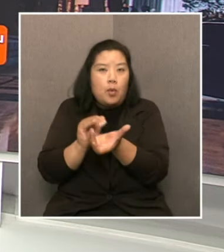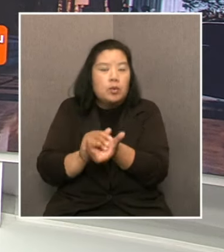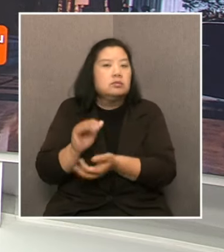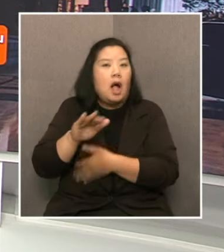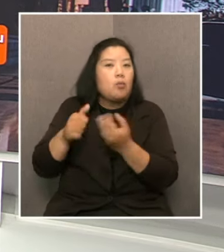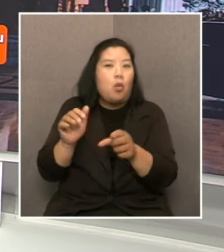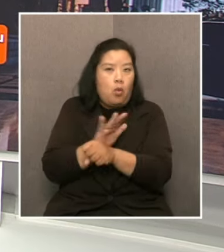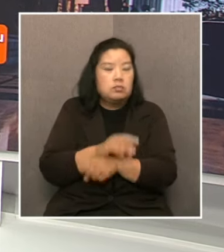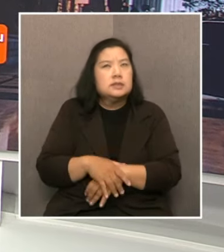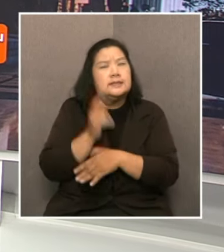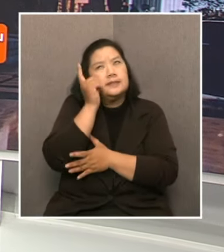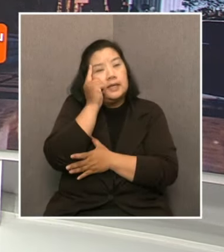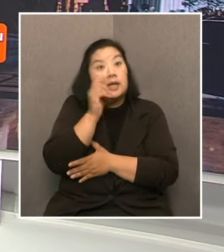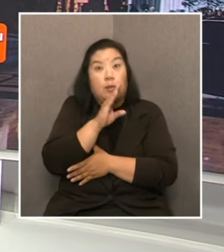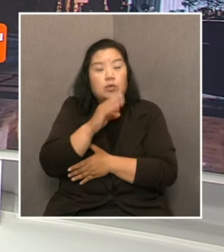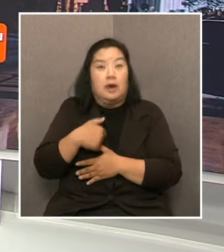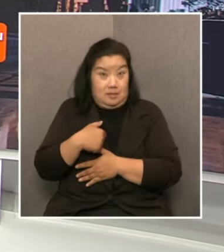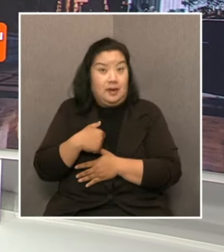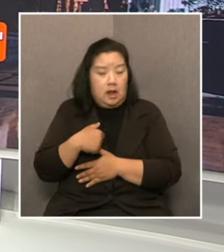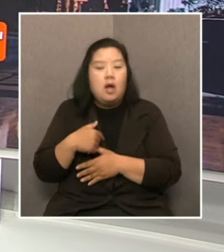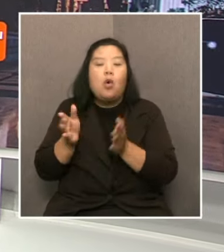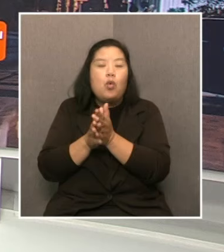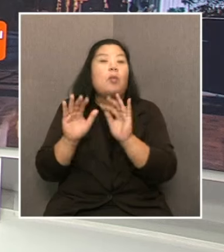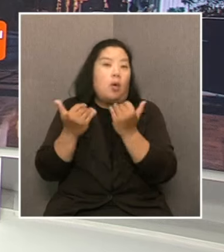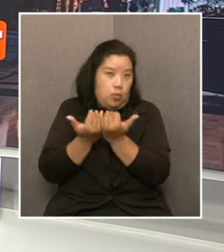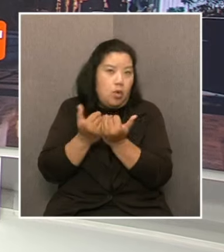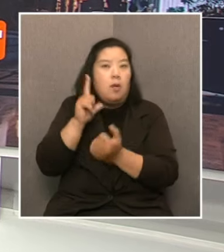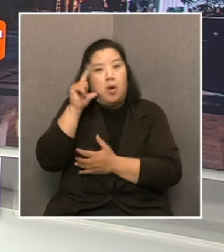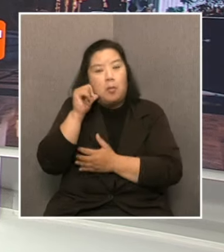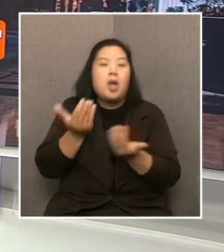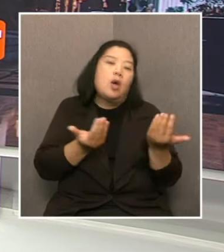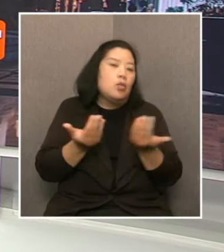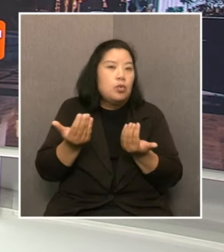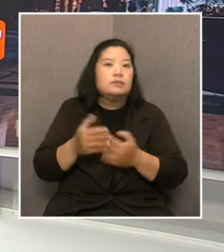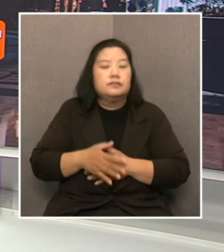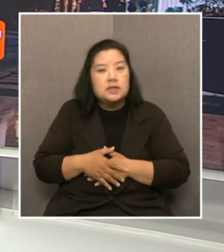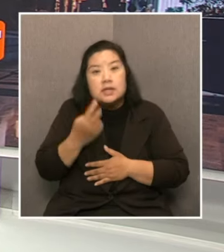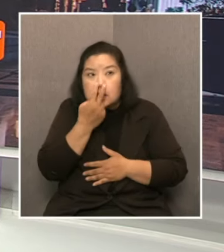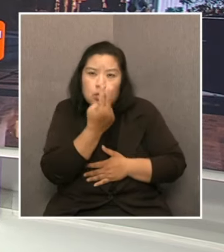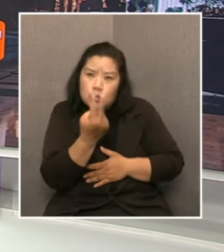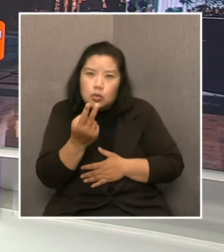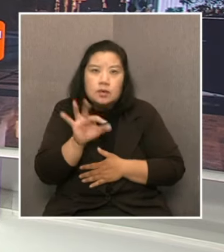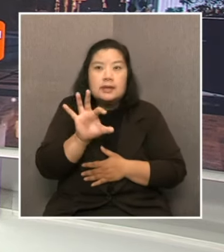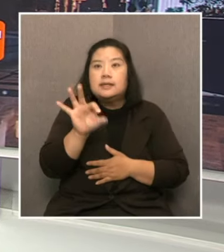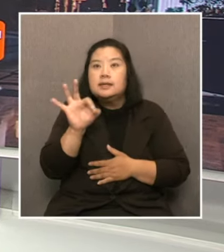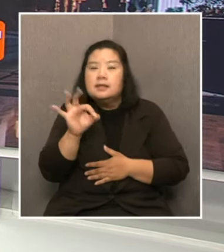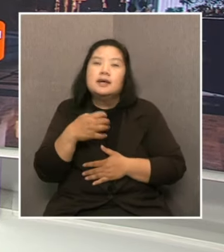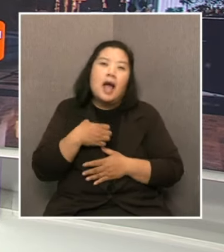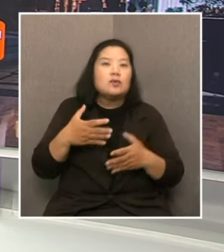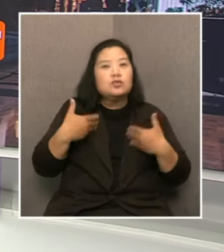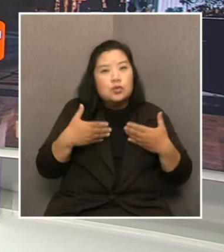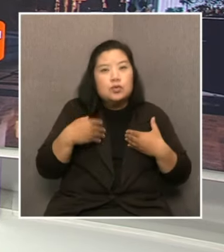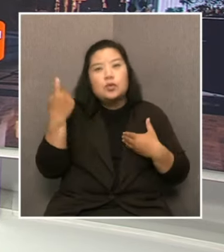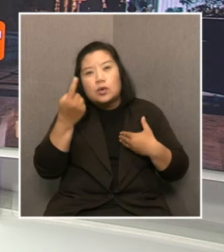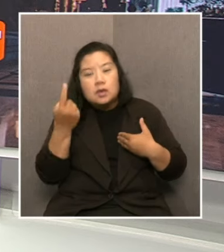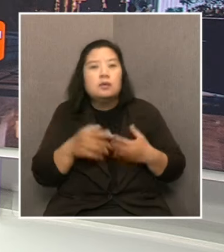ว่าถ้าเกิดว่าเราไปกันทั้งครอบครัวนะครับคุณพ่อคุณแม่คุณลูกช่วงวัยต่างๆก็สามารถที่จะใช้พื้นที่ตรงนี้เนี่ยหาความสุขสนุกสนานกันได้